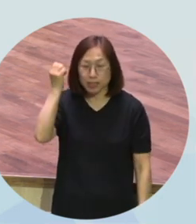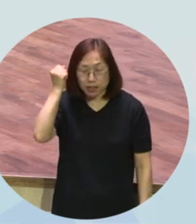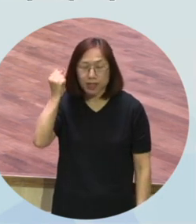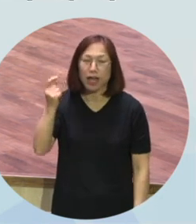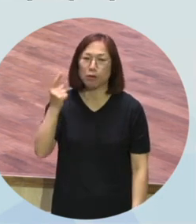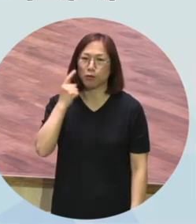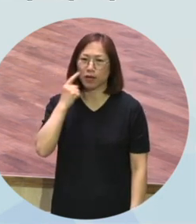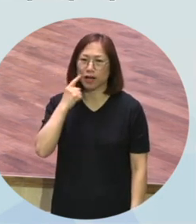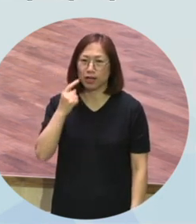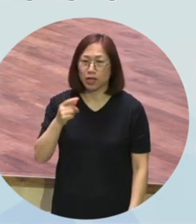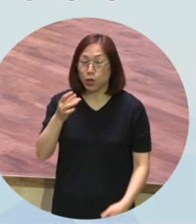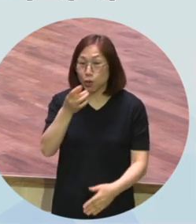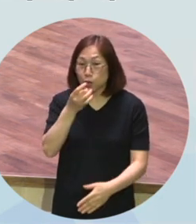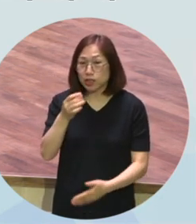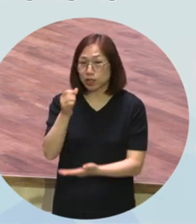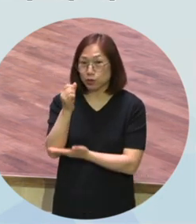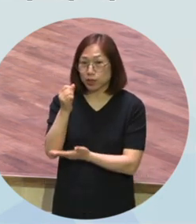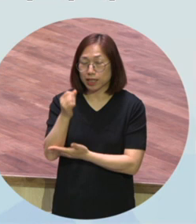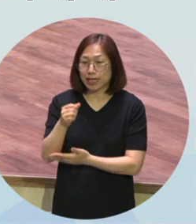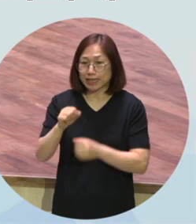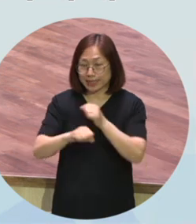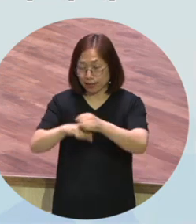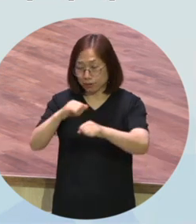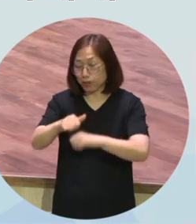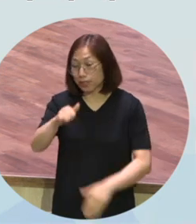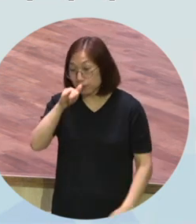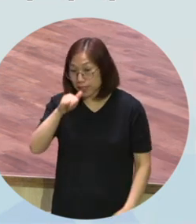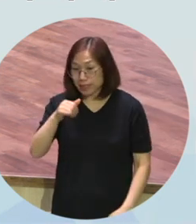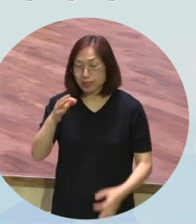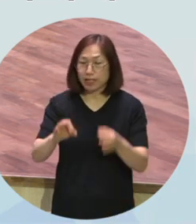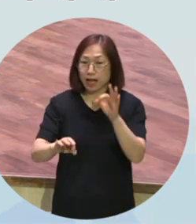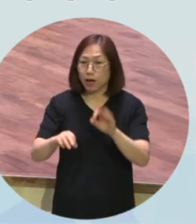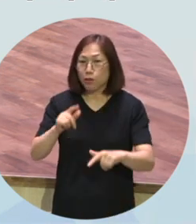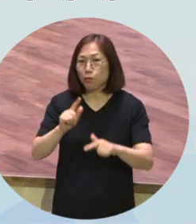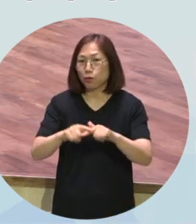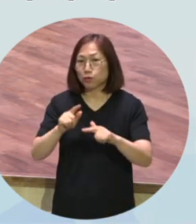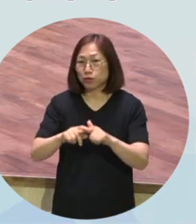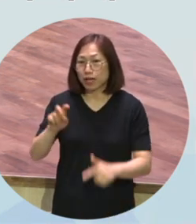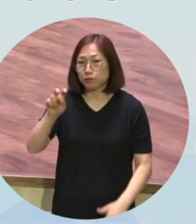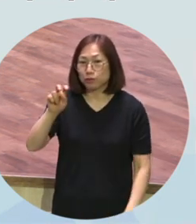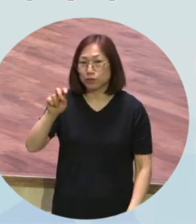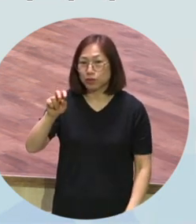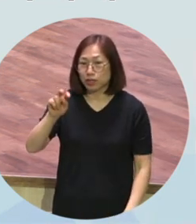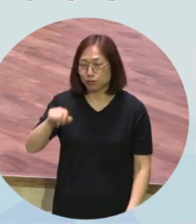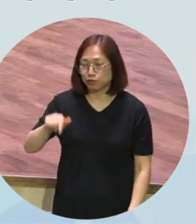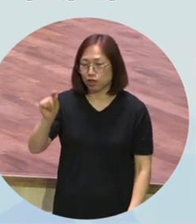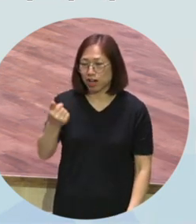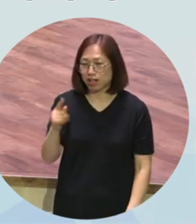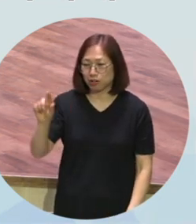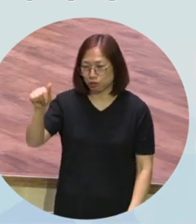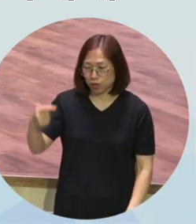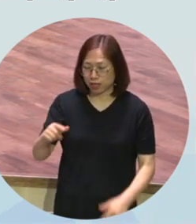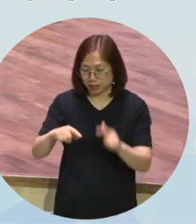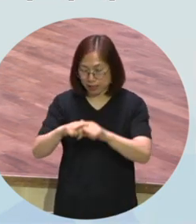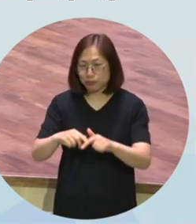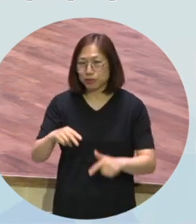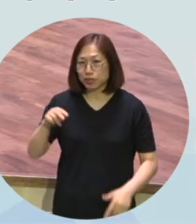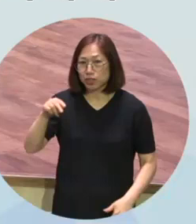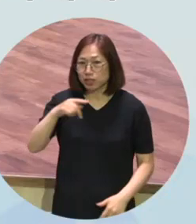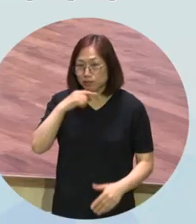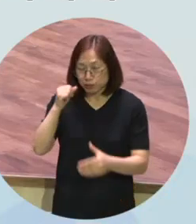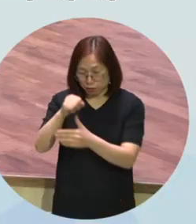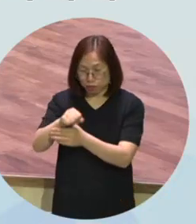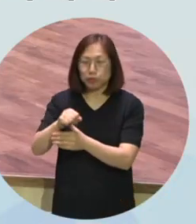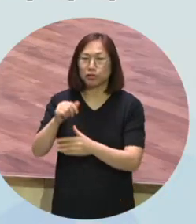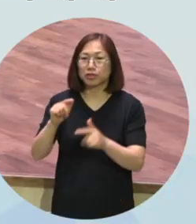날부터 기억하여 보라. 곡식 종자가 아직도 창고에 있느냐? 포도나무, 무화과나무, 석류나무,